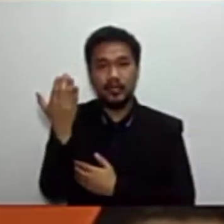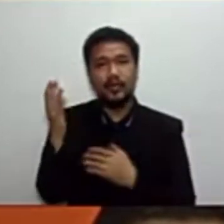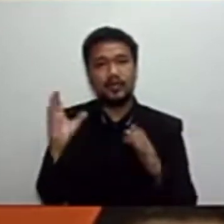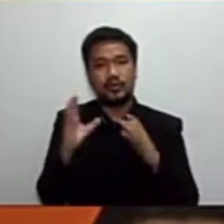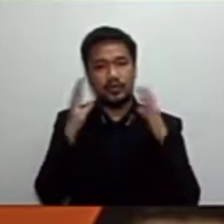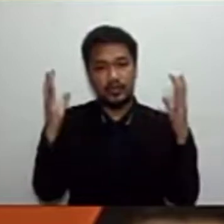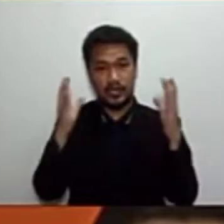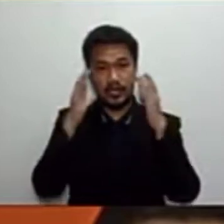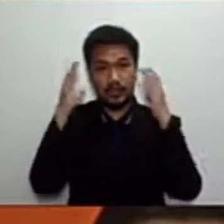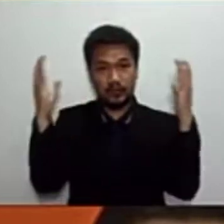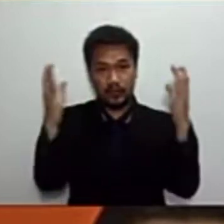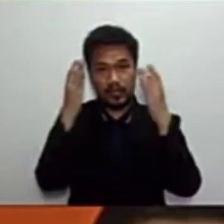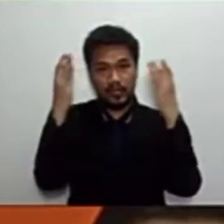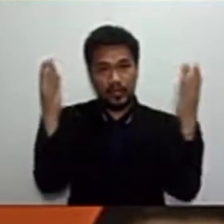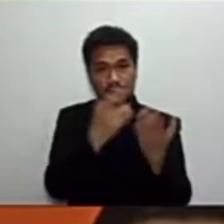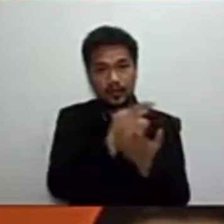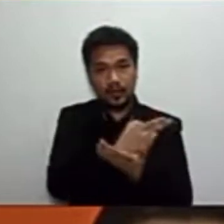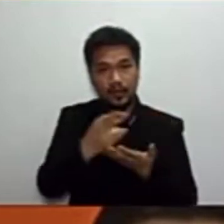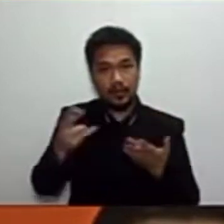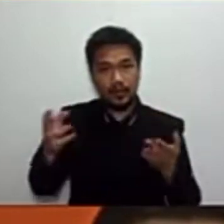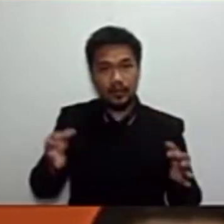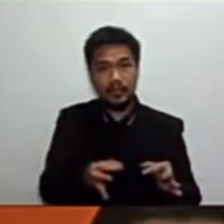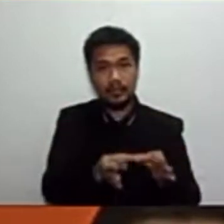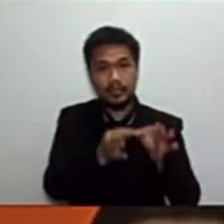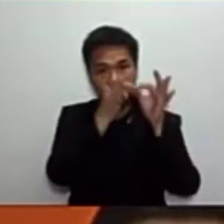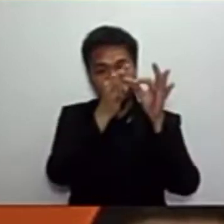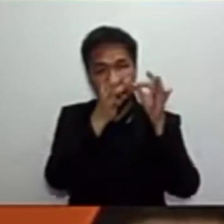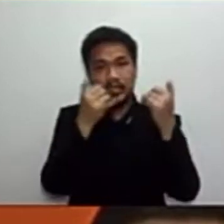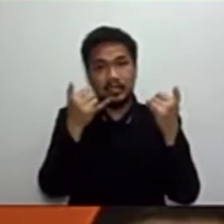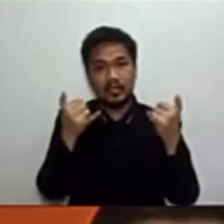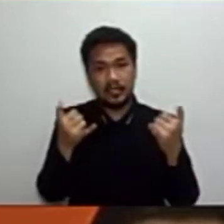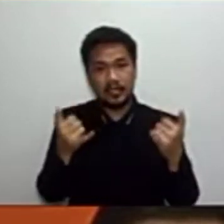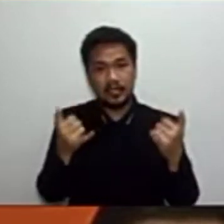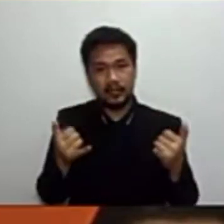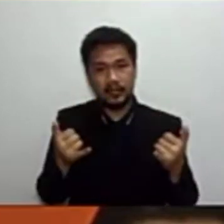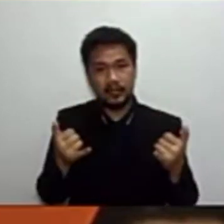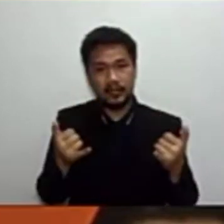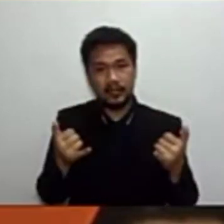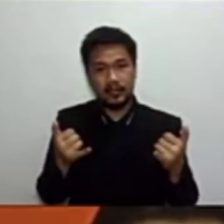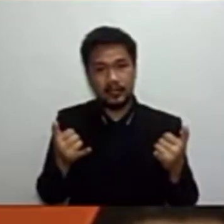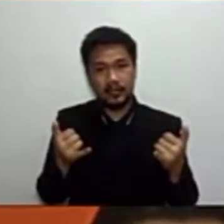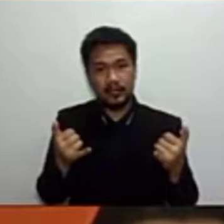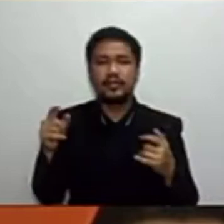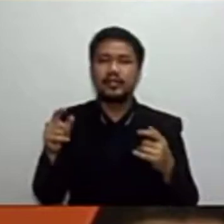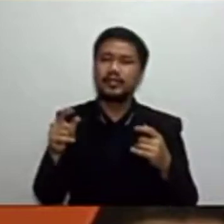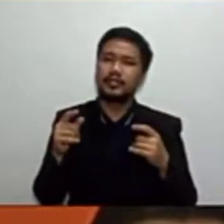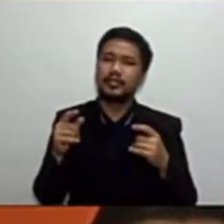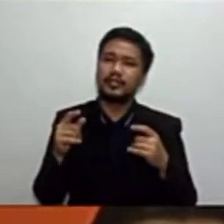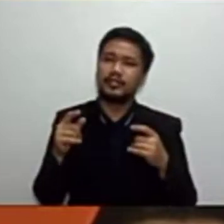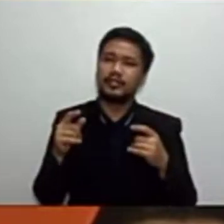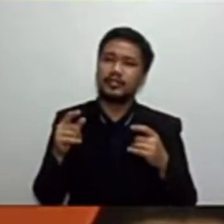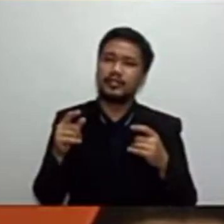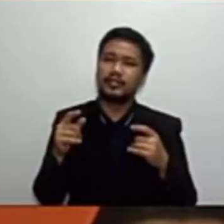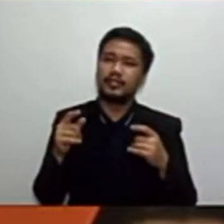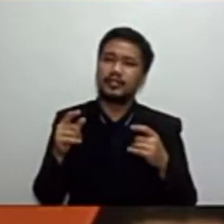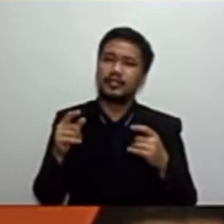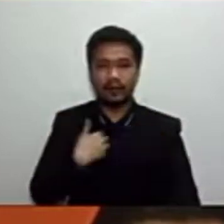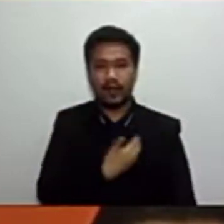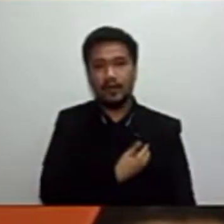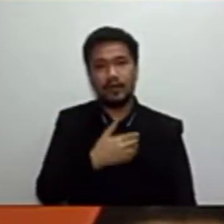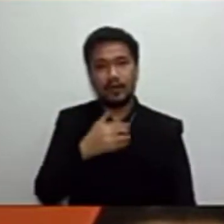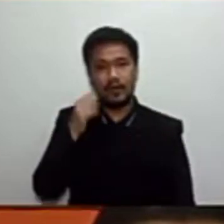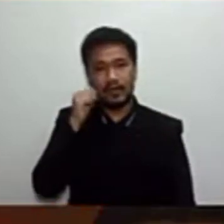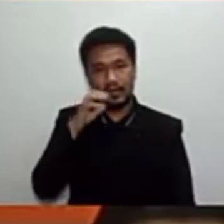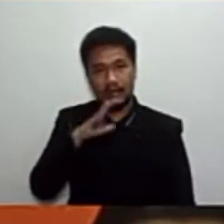sa kapistahan ng ating mahal na Birheng Maria sa taguring Nuestra Señora